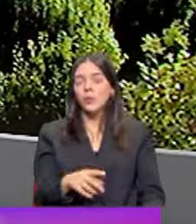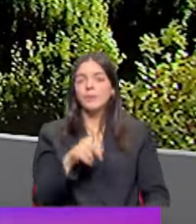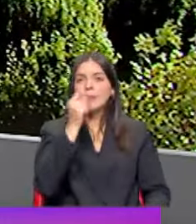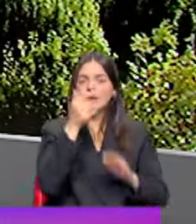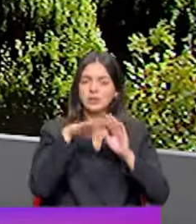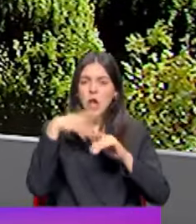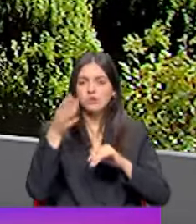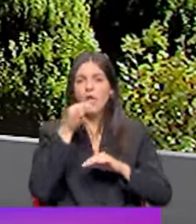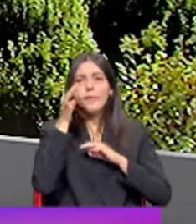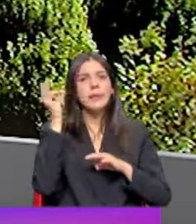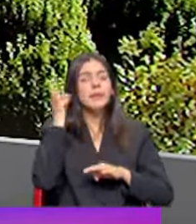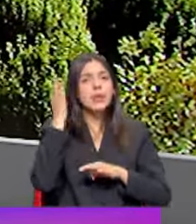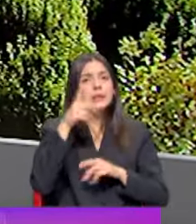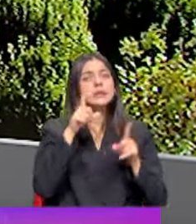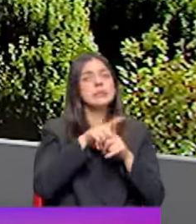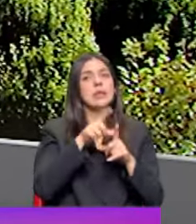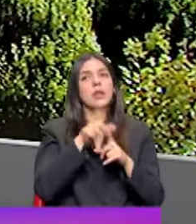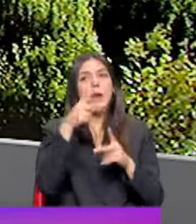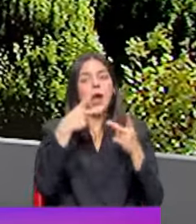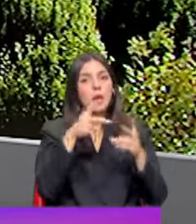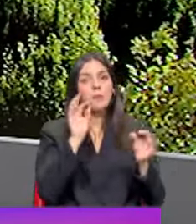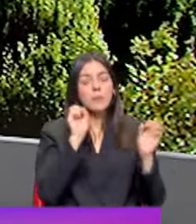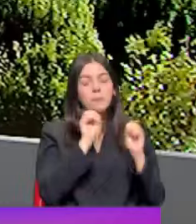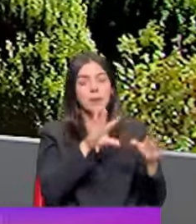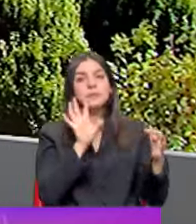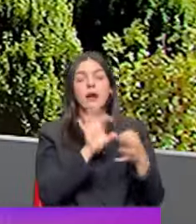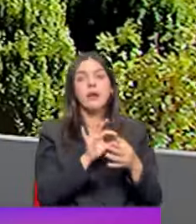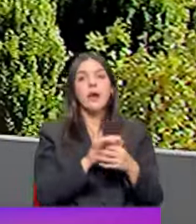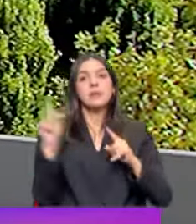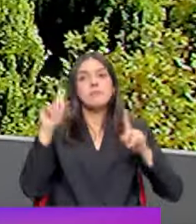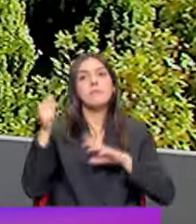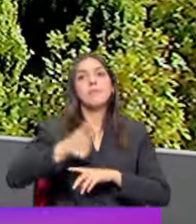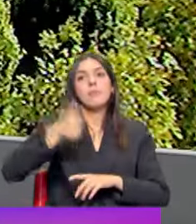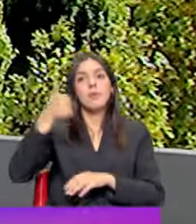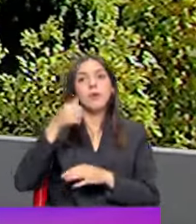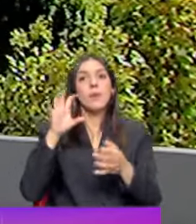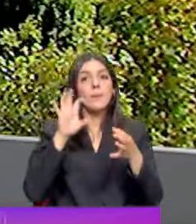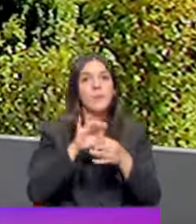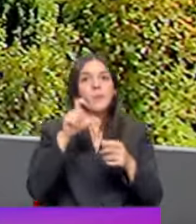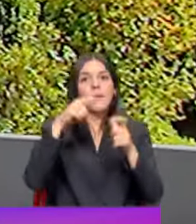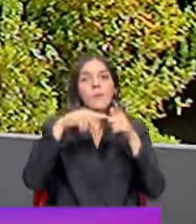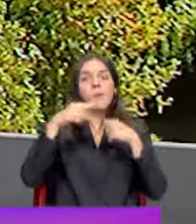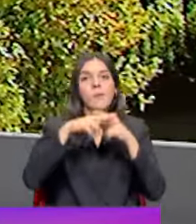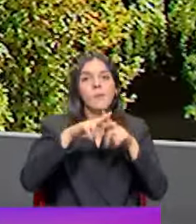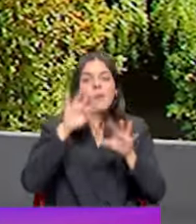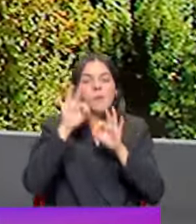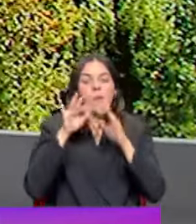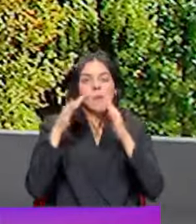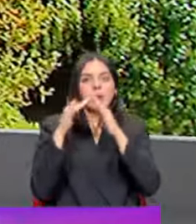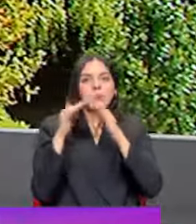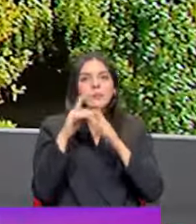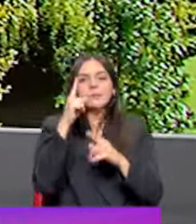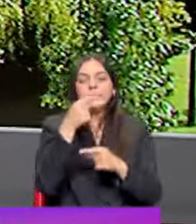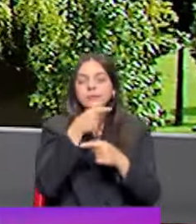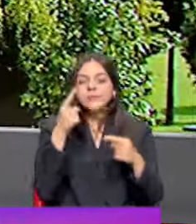haberde dinlediniz. Dilruba Kayserlioğlu'nun salı verilmesiyle ilgili Adalet Bakanlığı'na bağlı ceza tevkif evleri herhangi bir